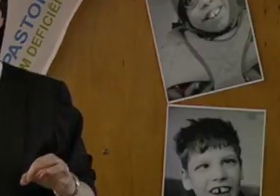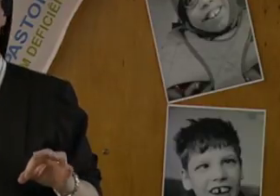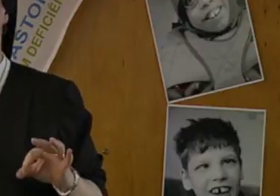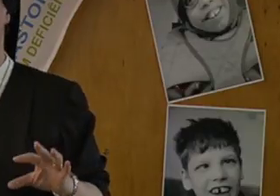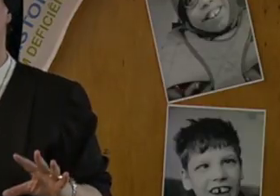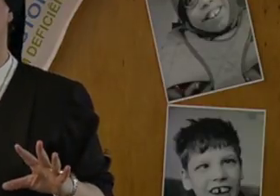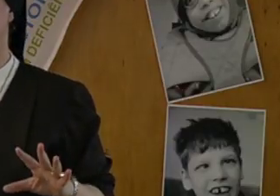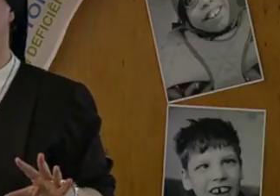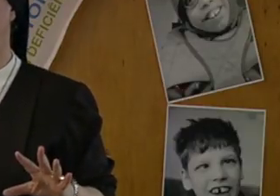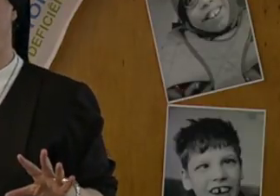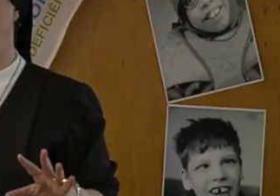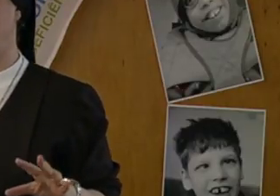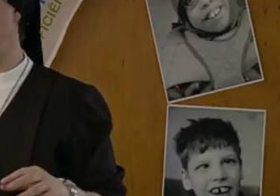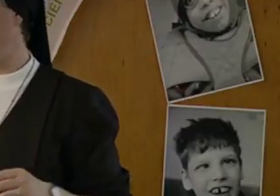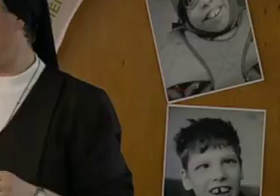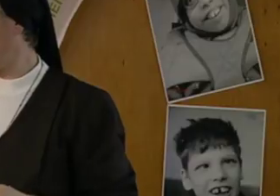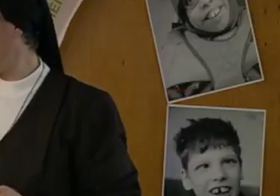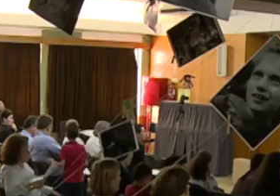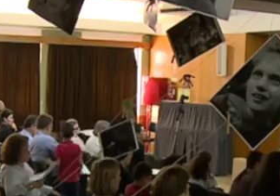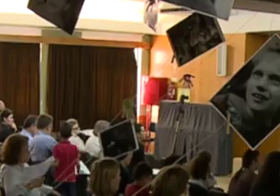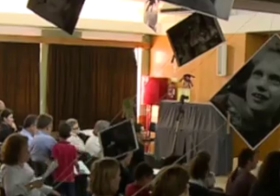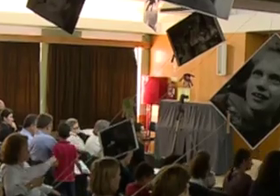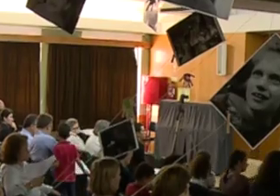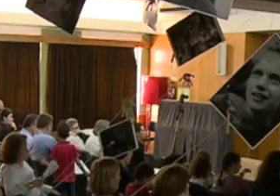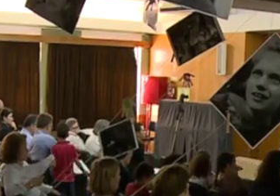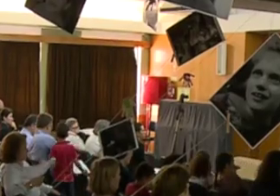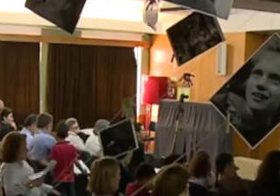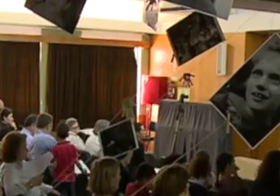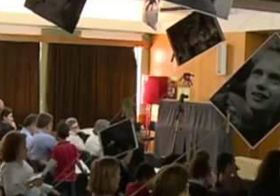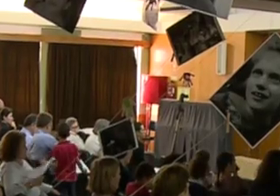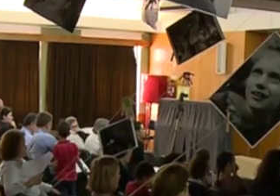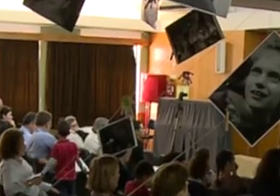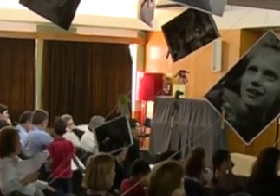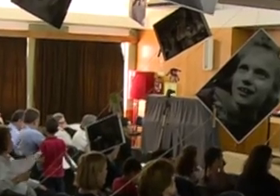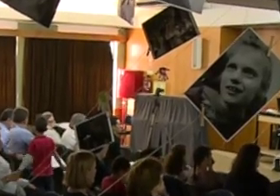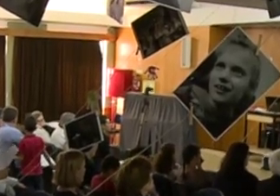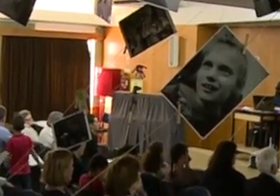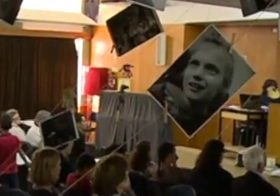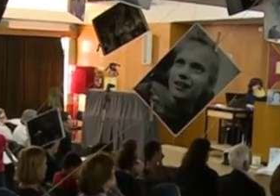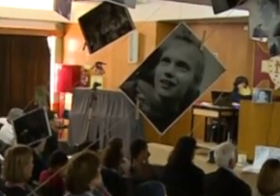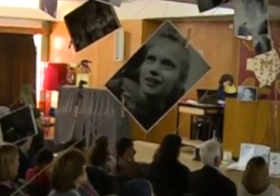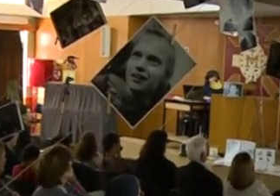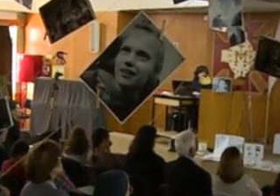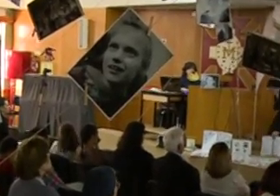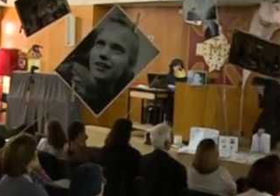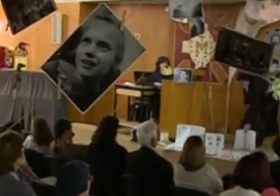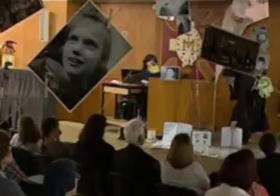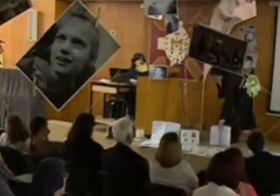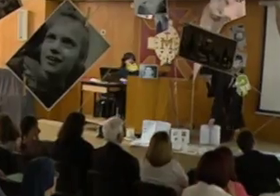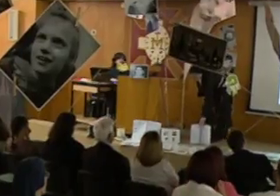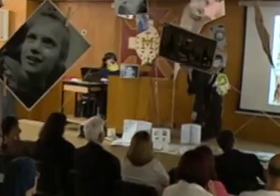non è solo il suo limite. Acolher as pessoas com deficiência é uma condição para